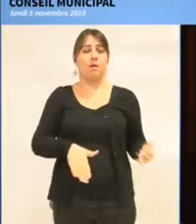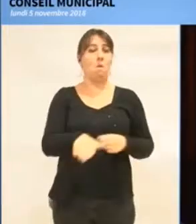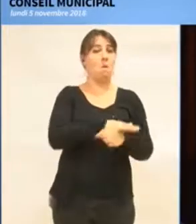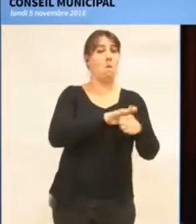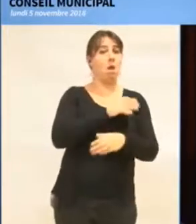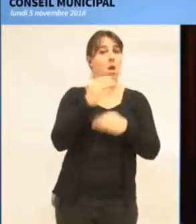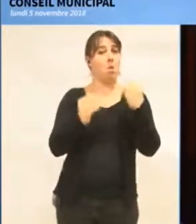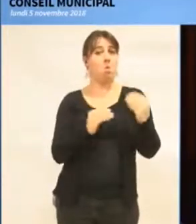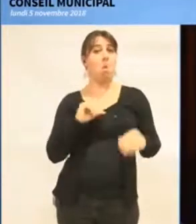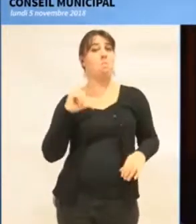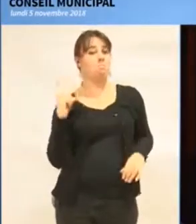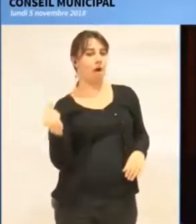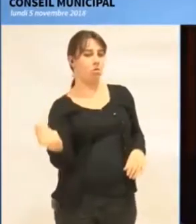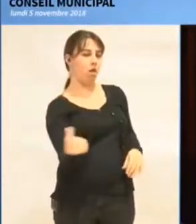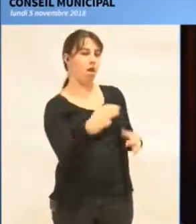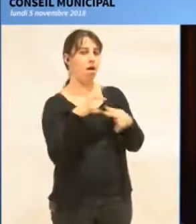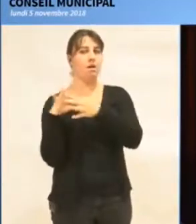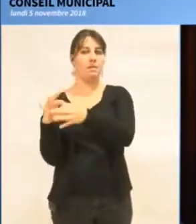parfois partenariale,